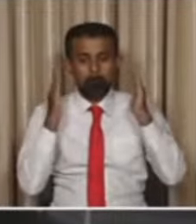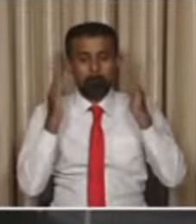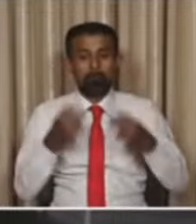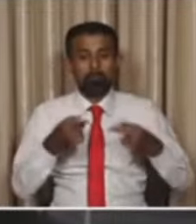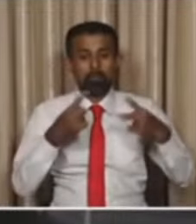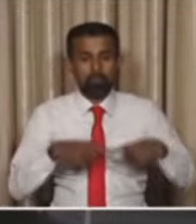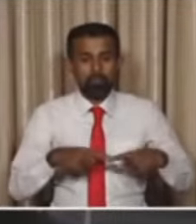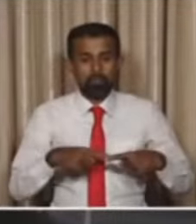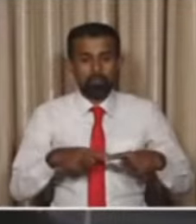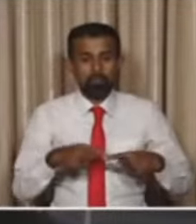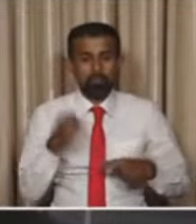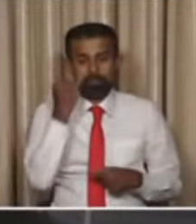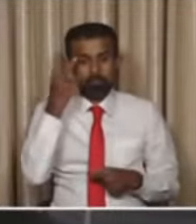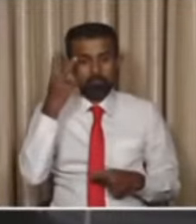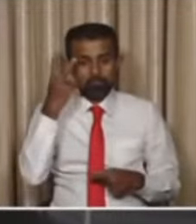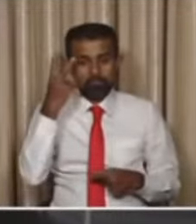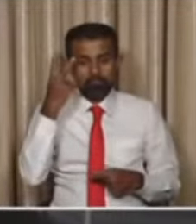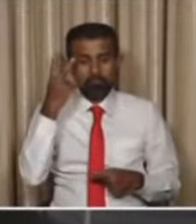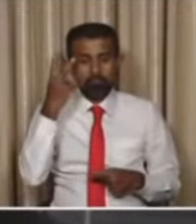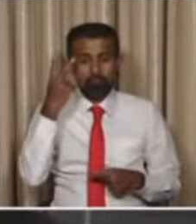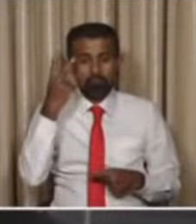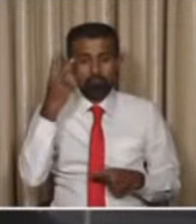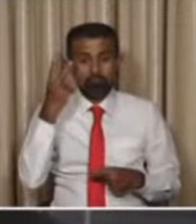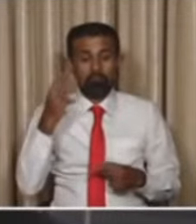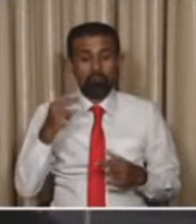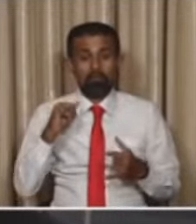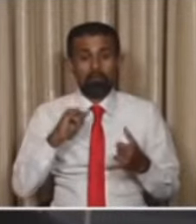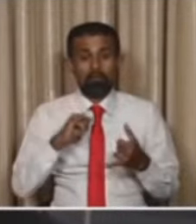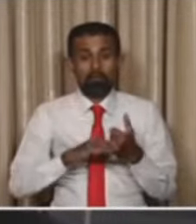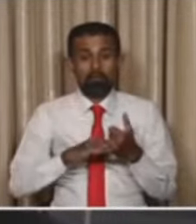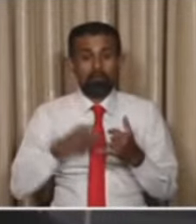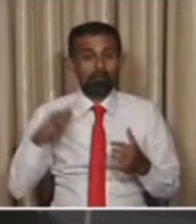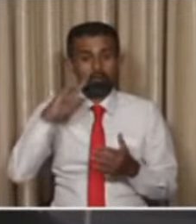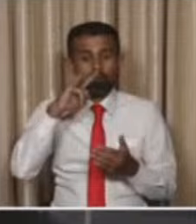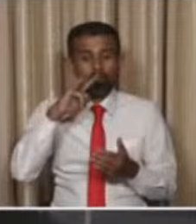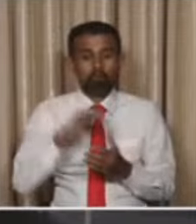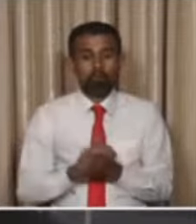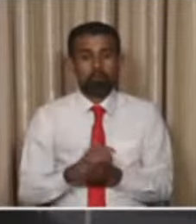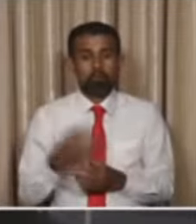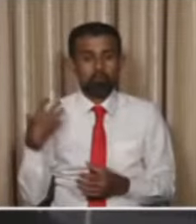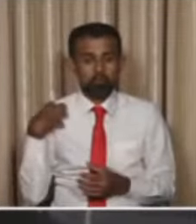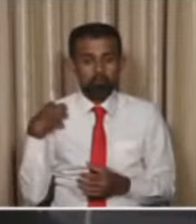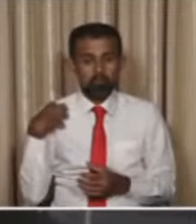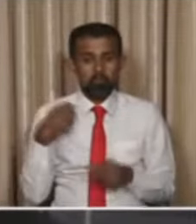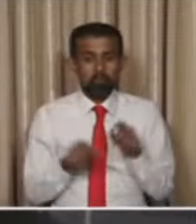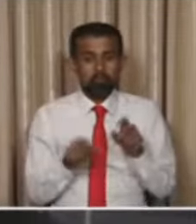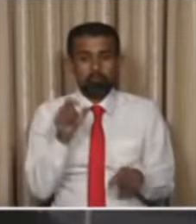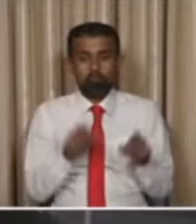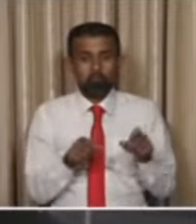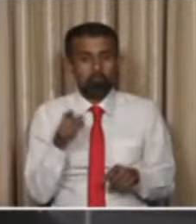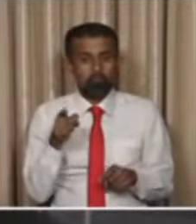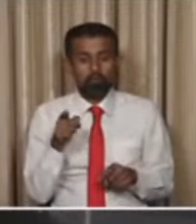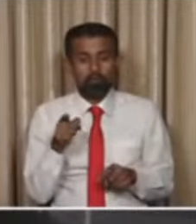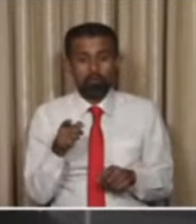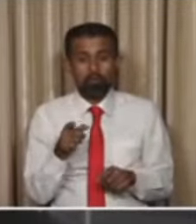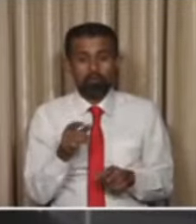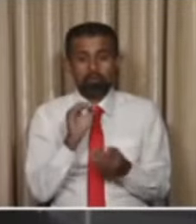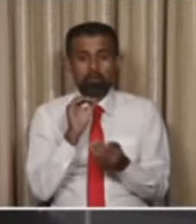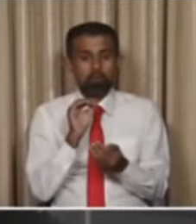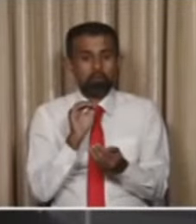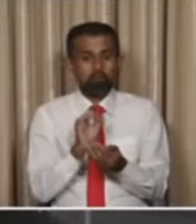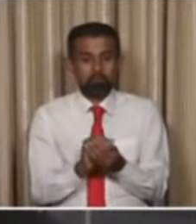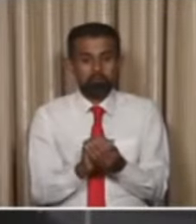යන්නේ සිංගප්පූරුවට සෞදියා ගුවන් යානාවක. මුස්ලිම් මිනිස්සු එතුමාට ඇඟිල්ල තියන්නවත් එහෙම උත්සාහ